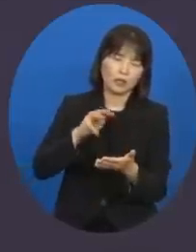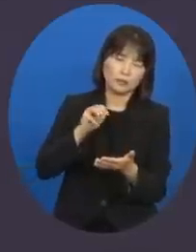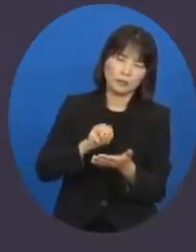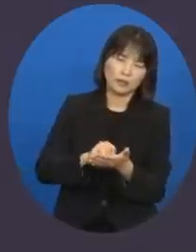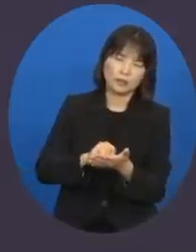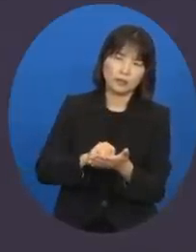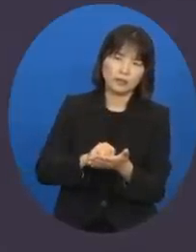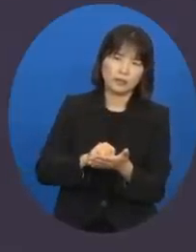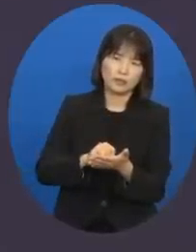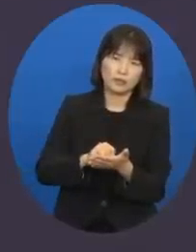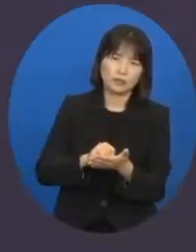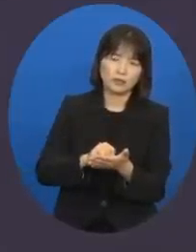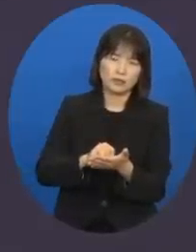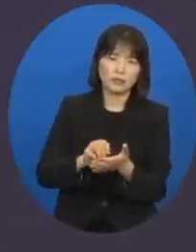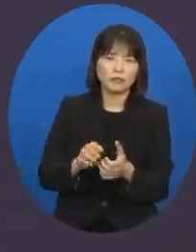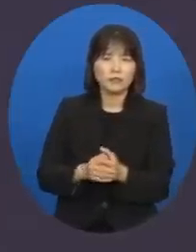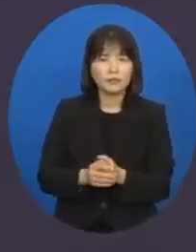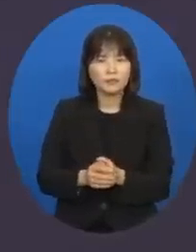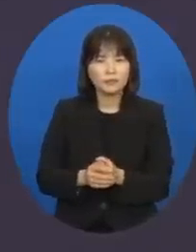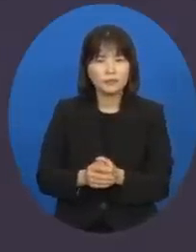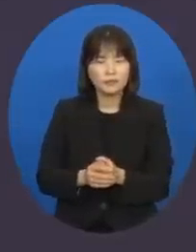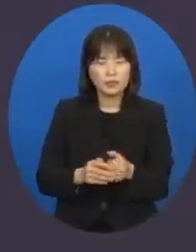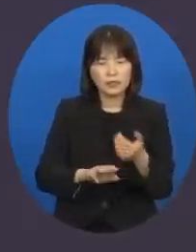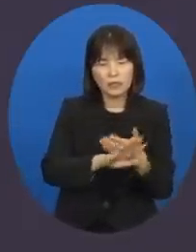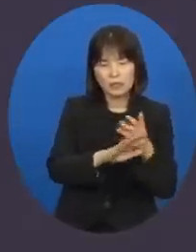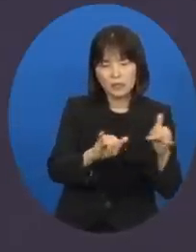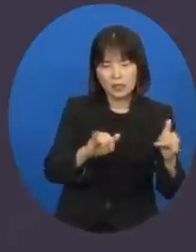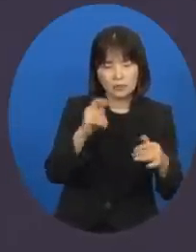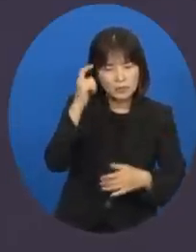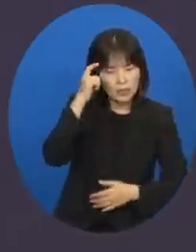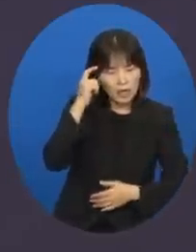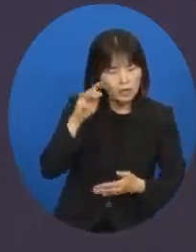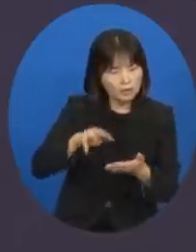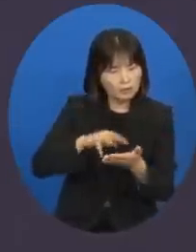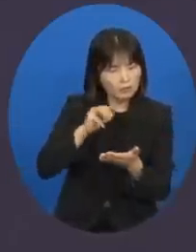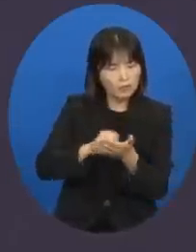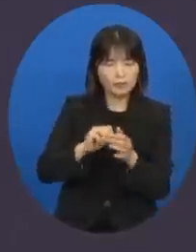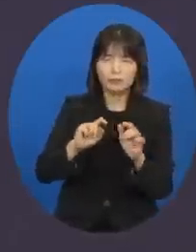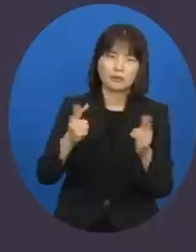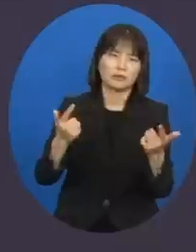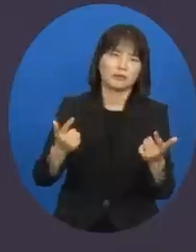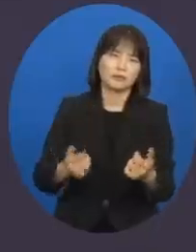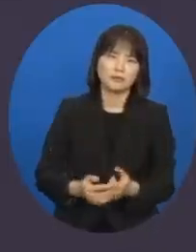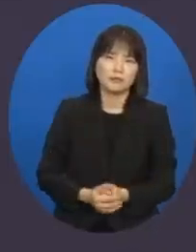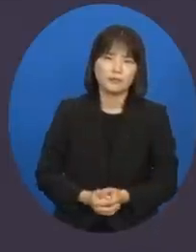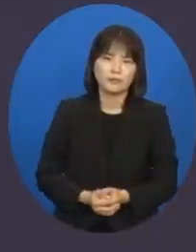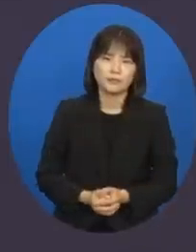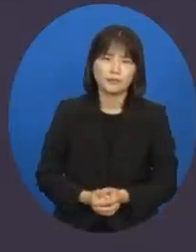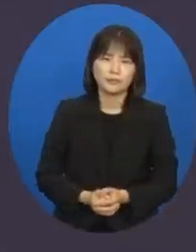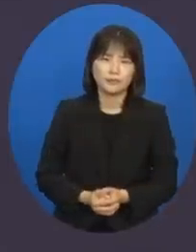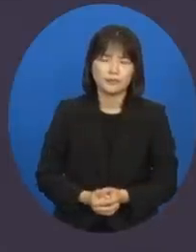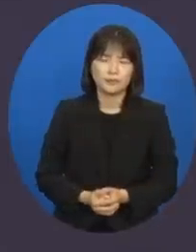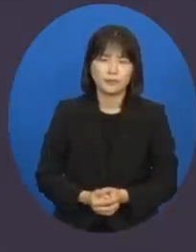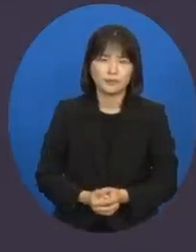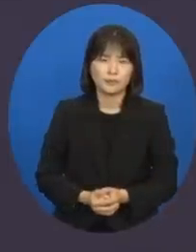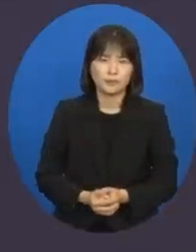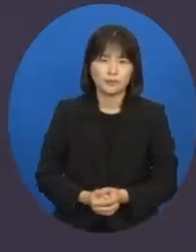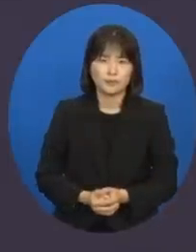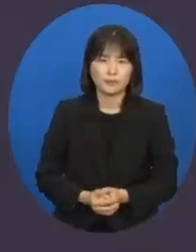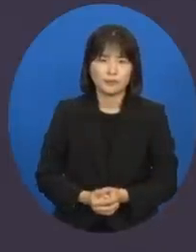아니었구나. 사람들이 생각하는 그런 메시아가 아니었어. 그래서